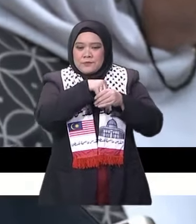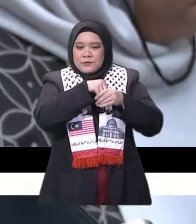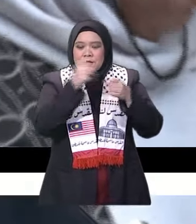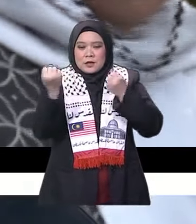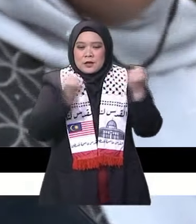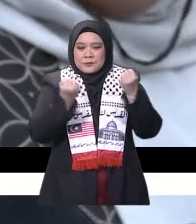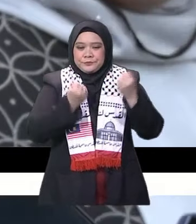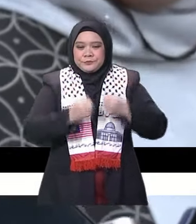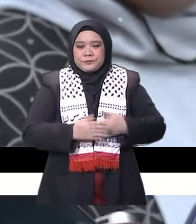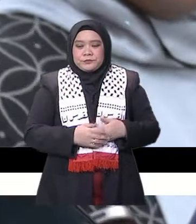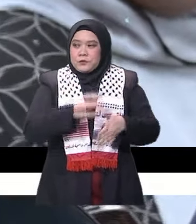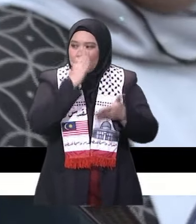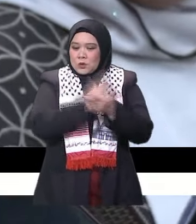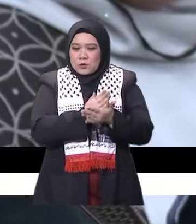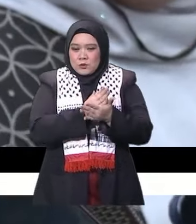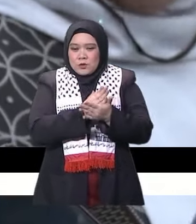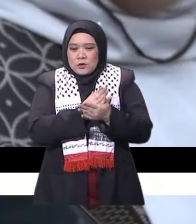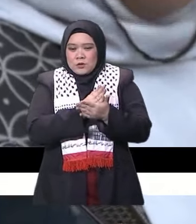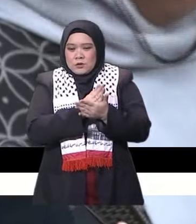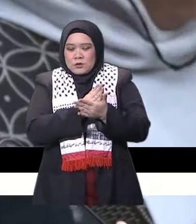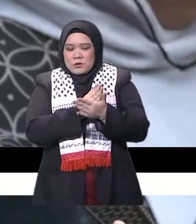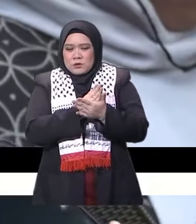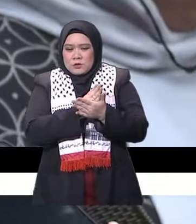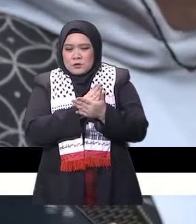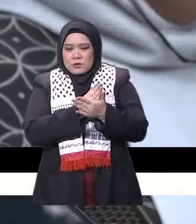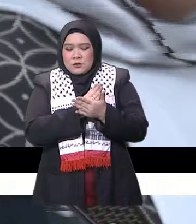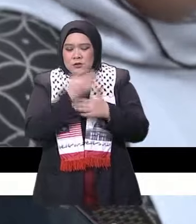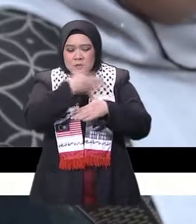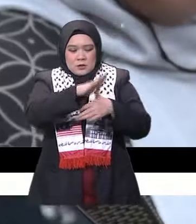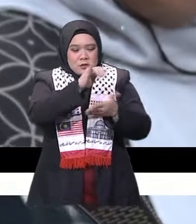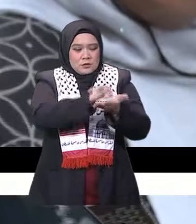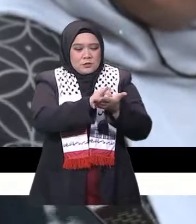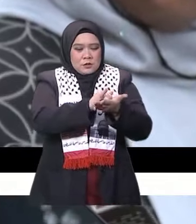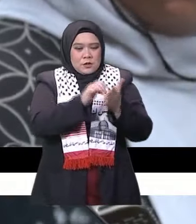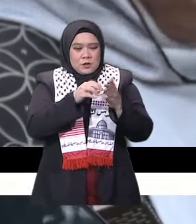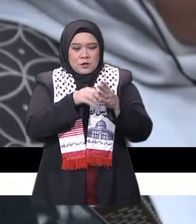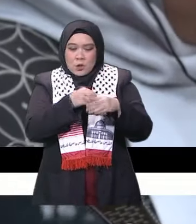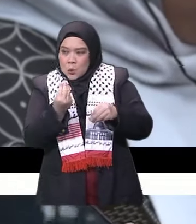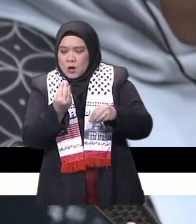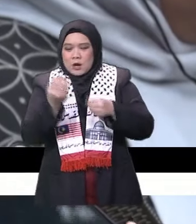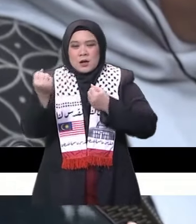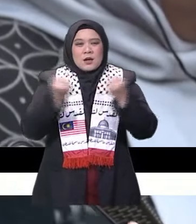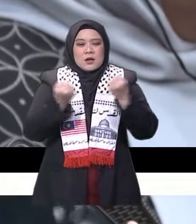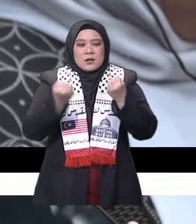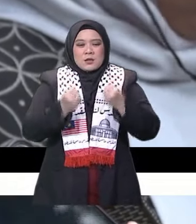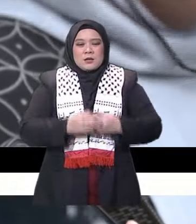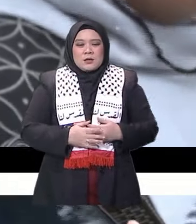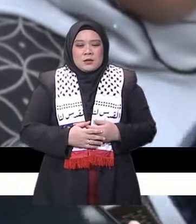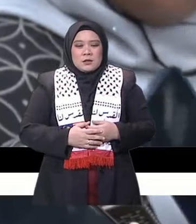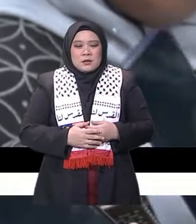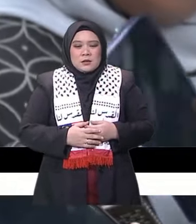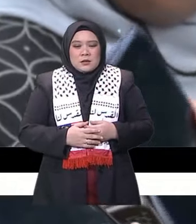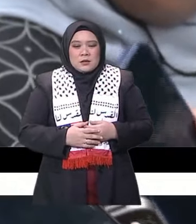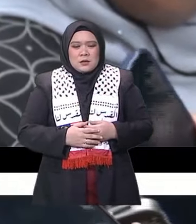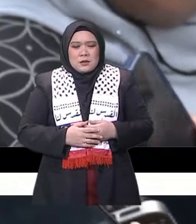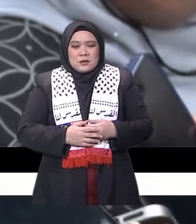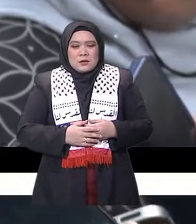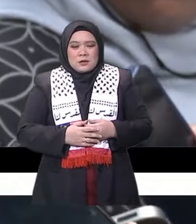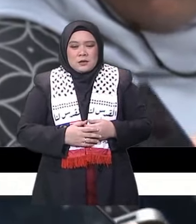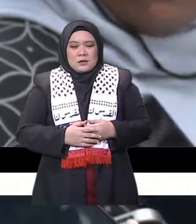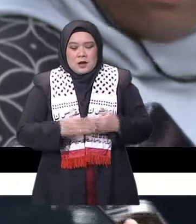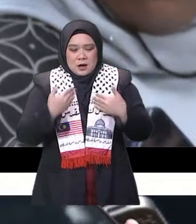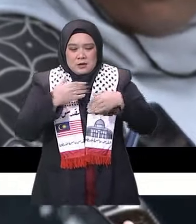dia stop dia second lepas tu dia dia keluar kereta the next second